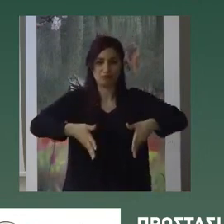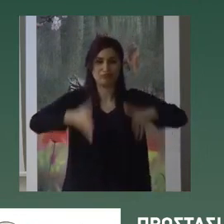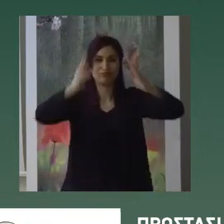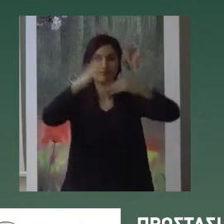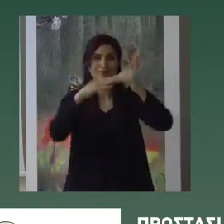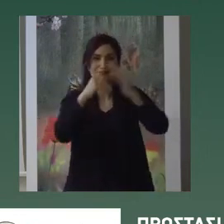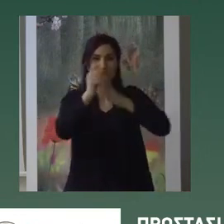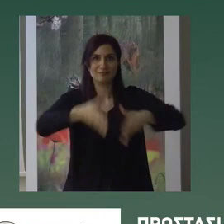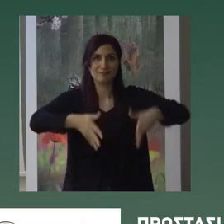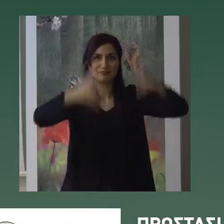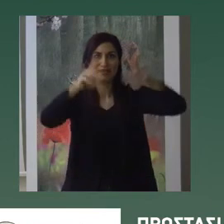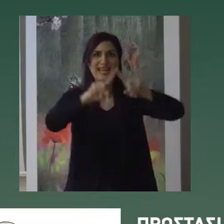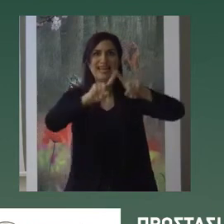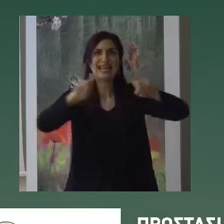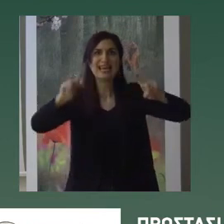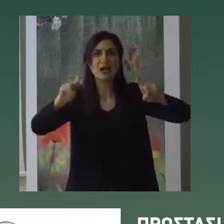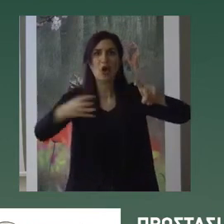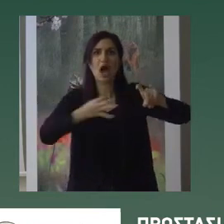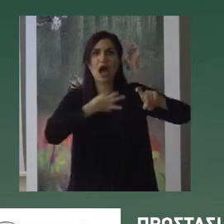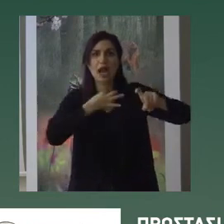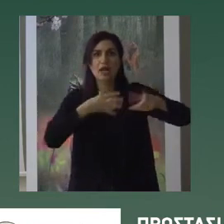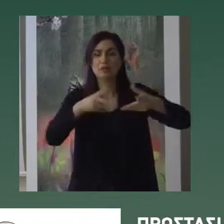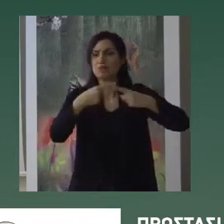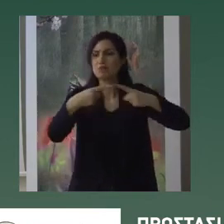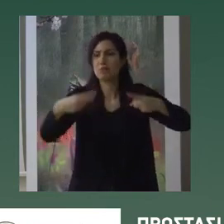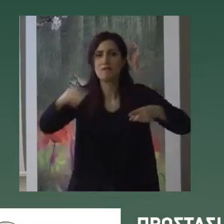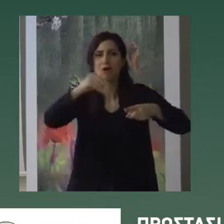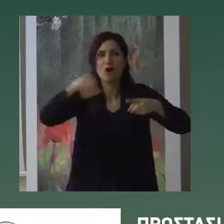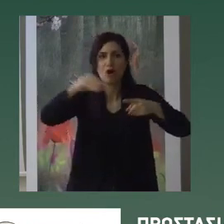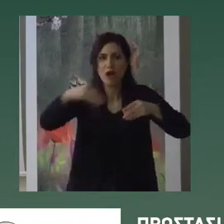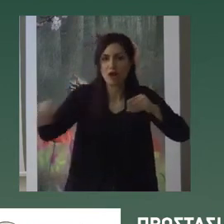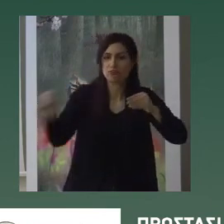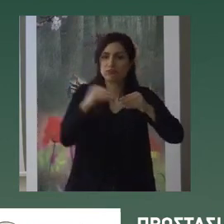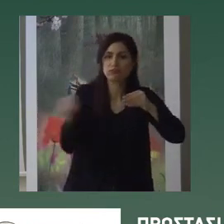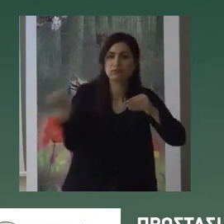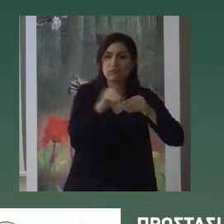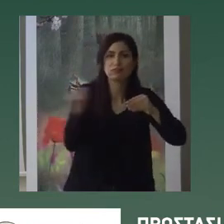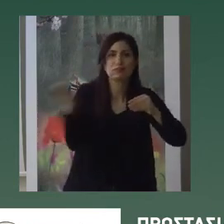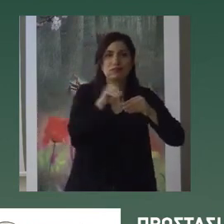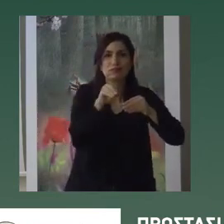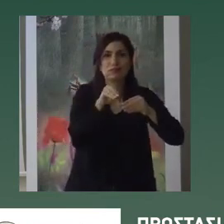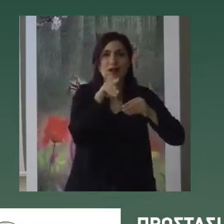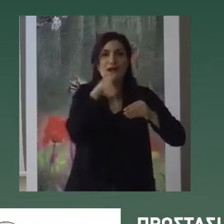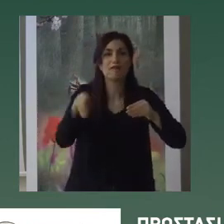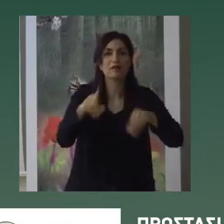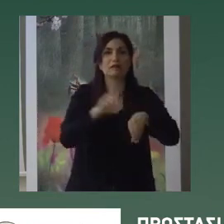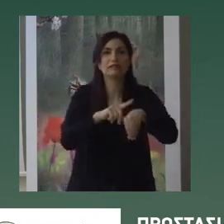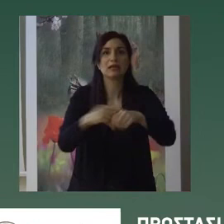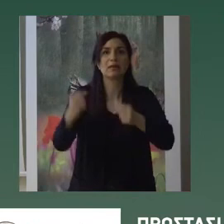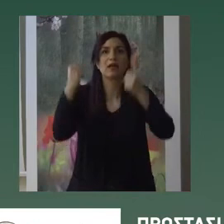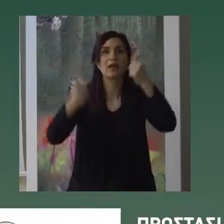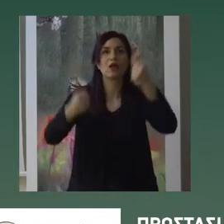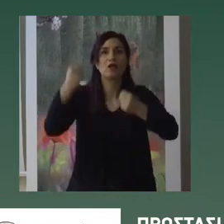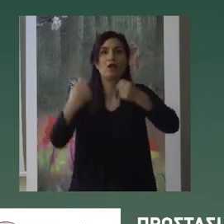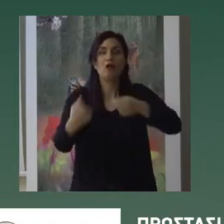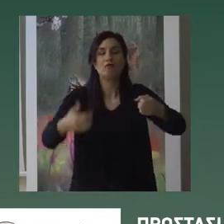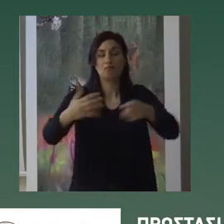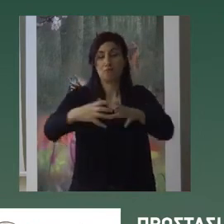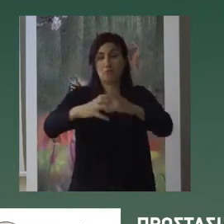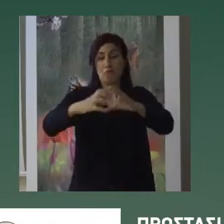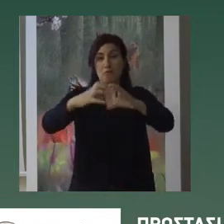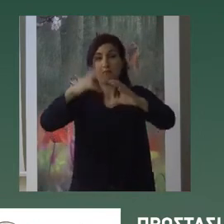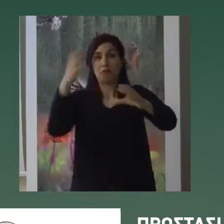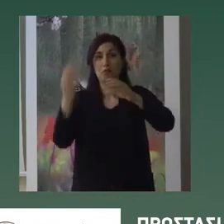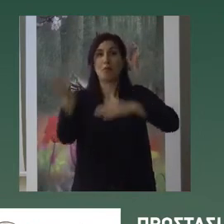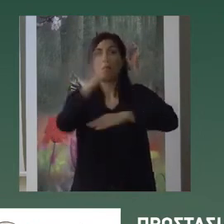δεν το ξεχνάμε αυτό, προστίθεται. Αυτό που χρειάζεται παράγεται από τη μεταφορά των υλικών για να φτιάξει το κτίριο και από το κτίριο